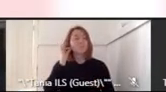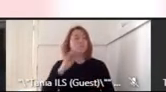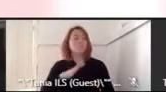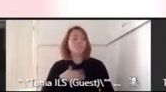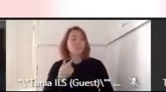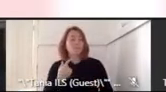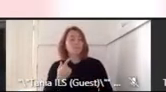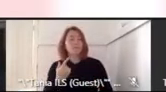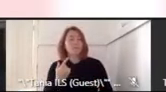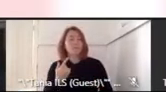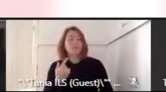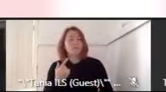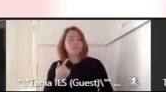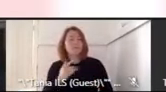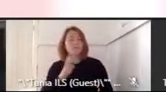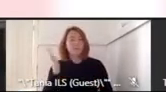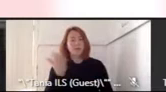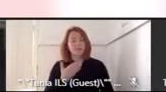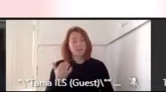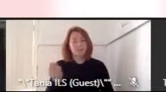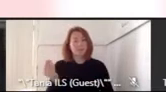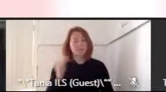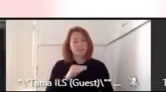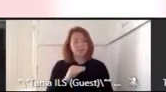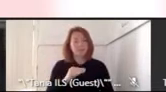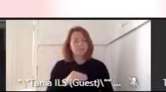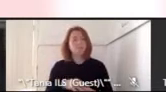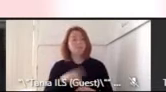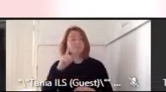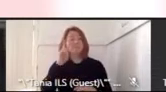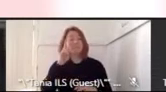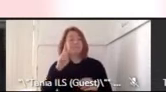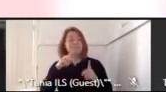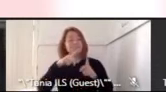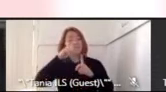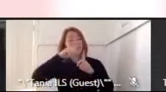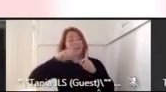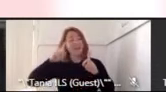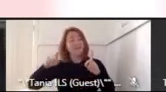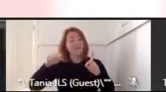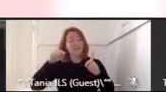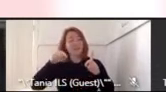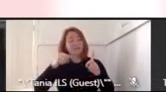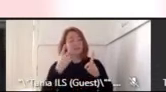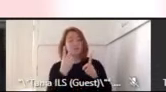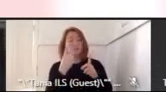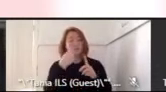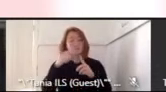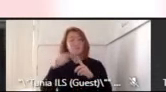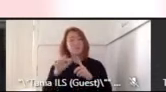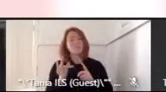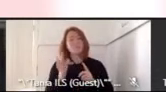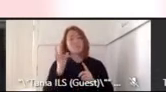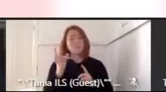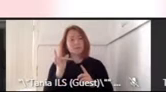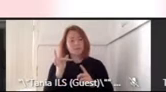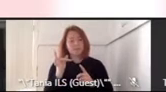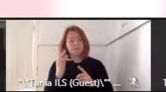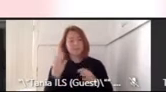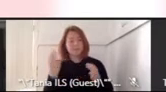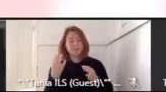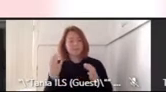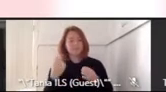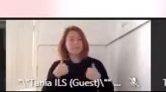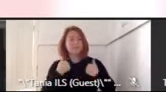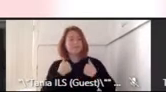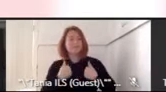major mesura. I si veieu, de fet, en aquesta gràfica, els dos elements, diguem, més positius, no?, que serien em sento